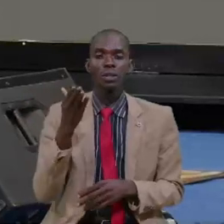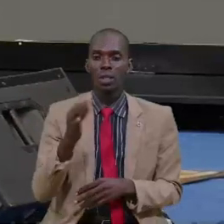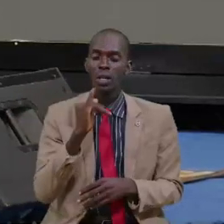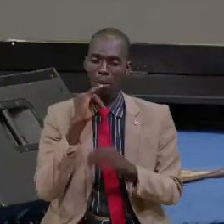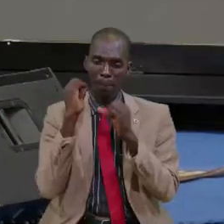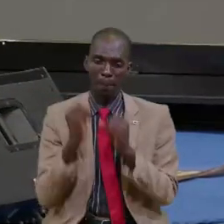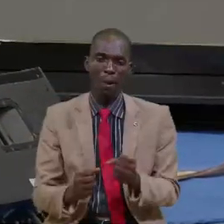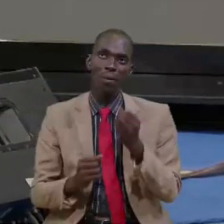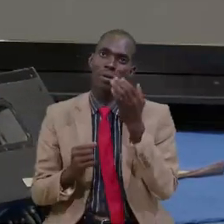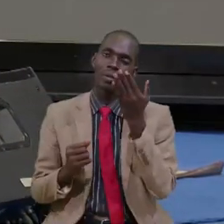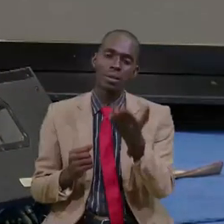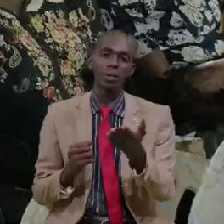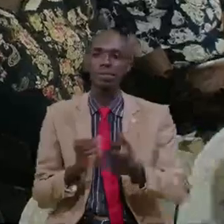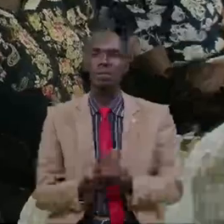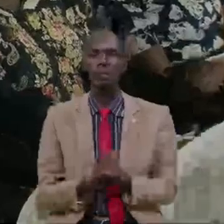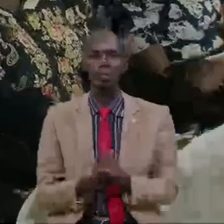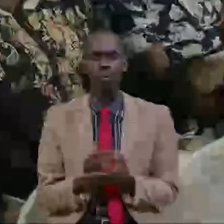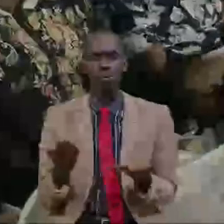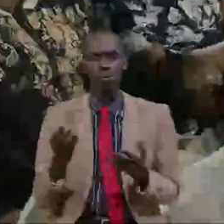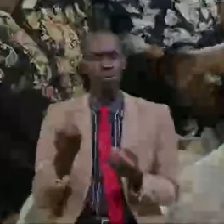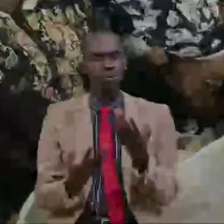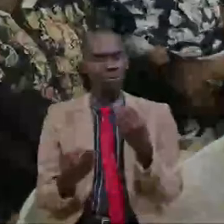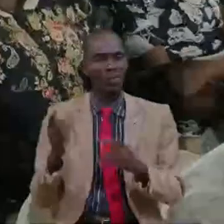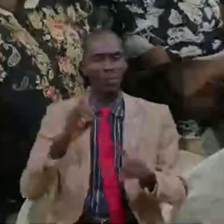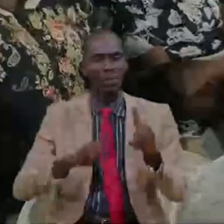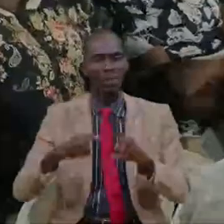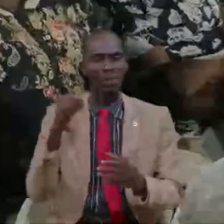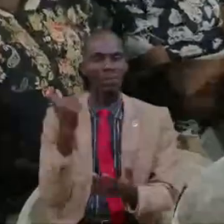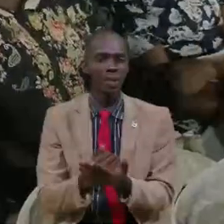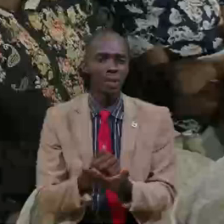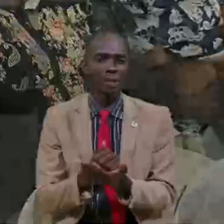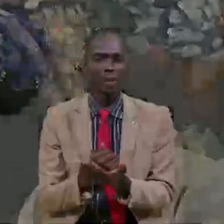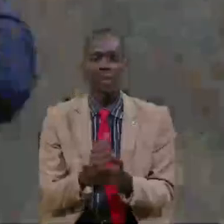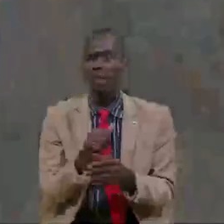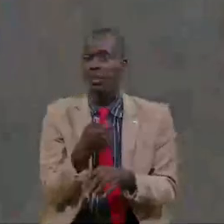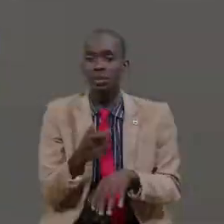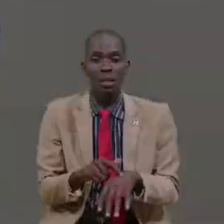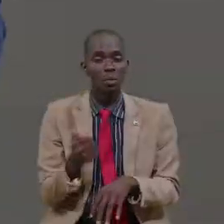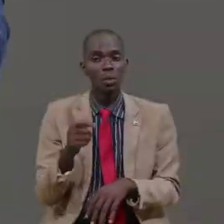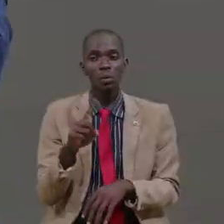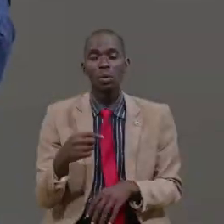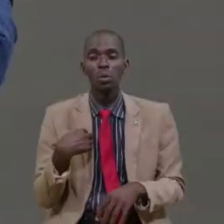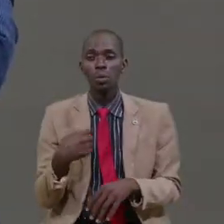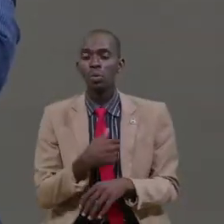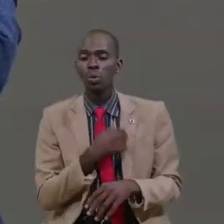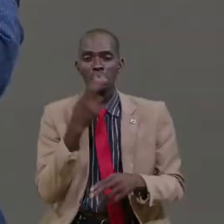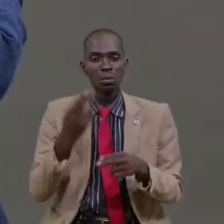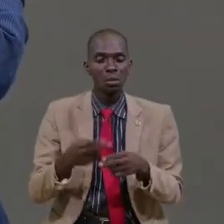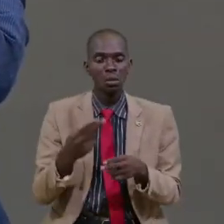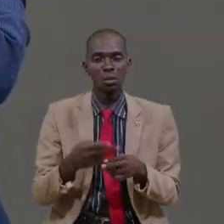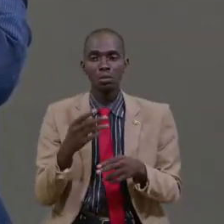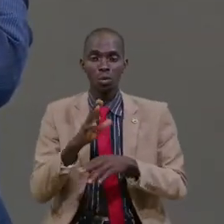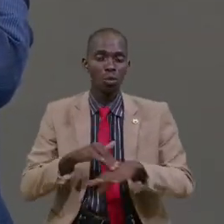puissance là. Amen. et partout où nous mentionnons le nom